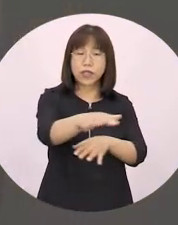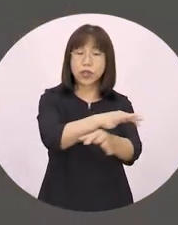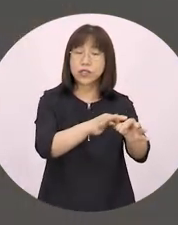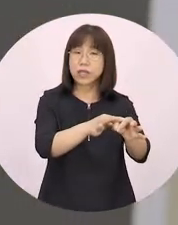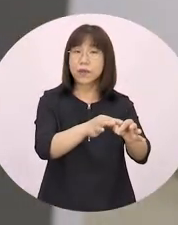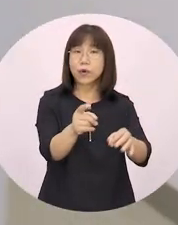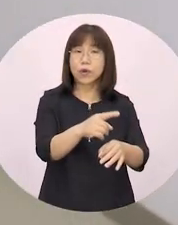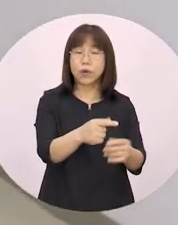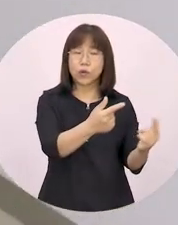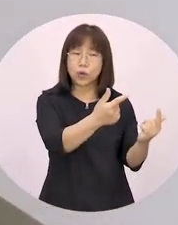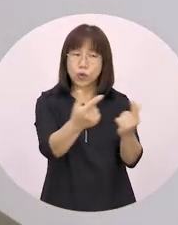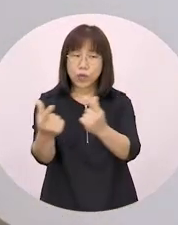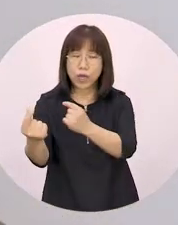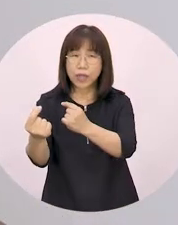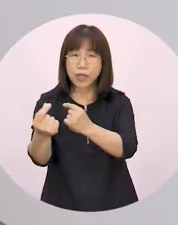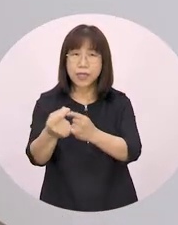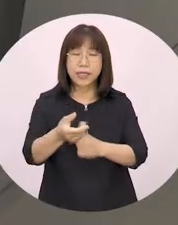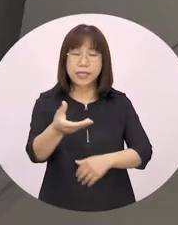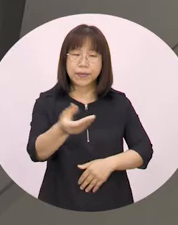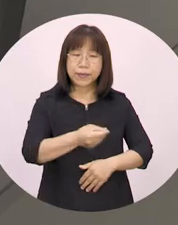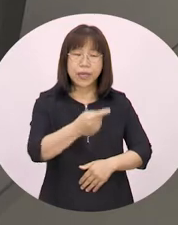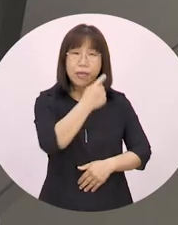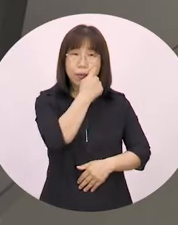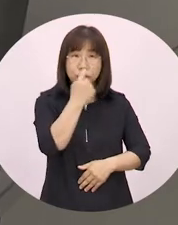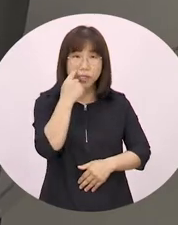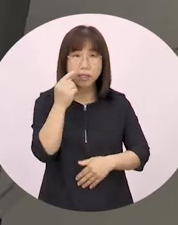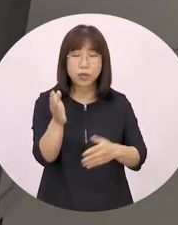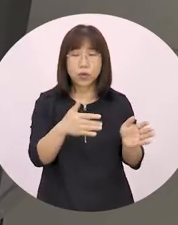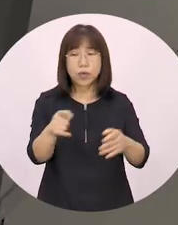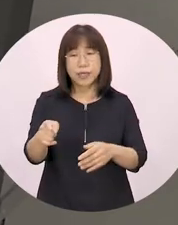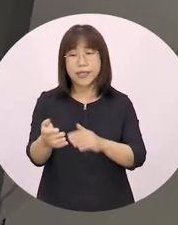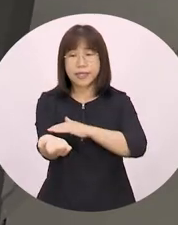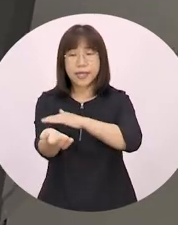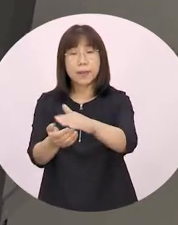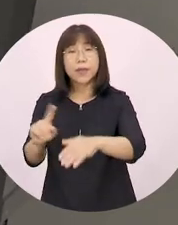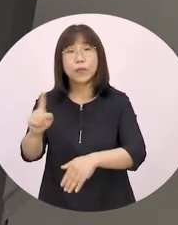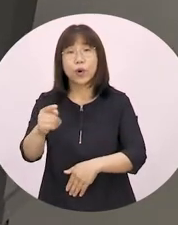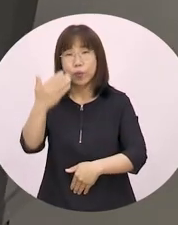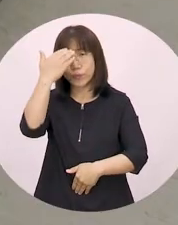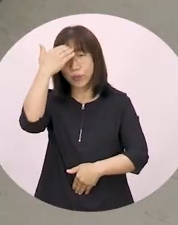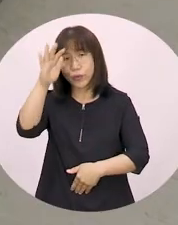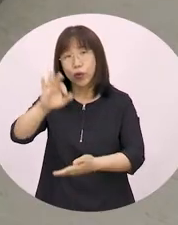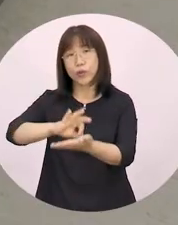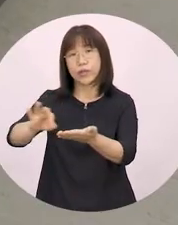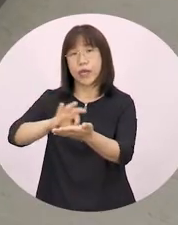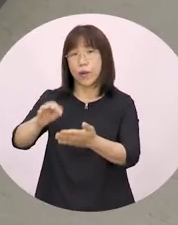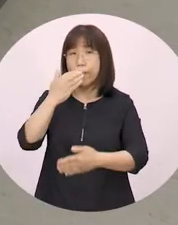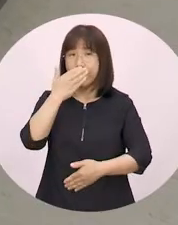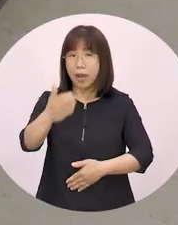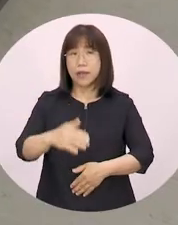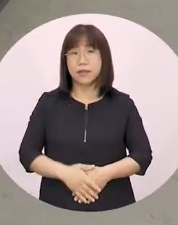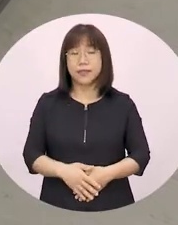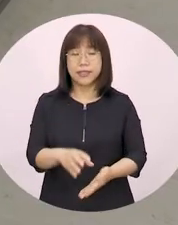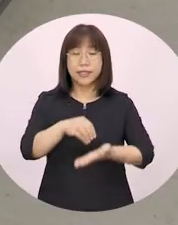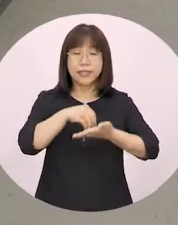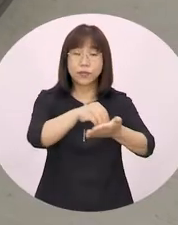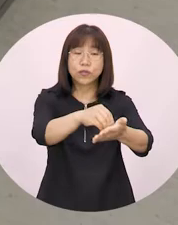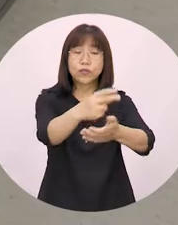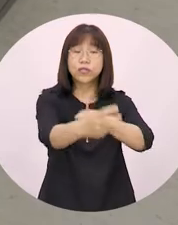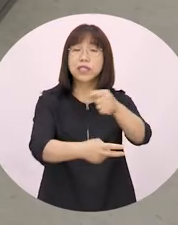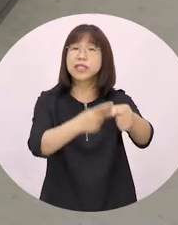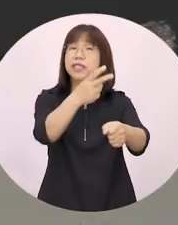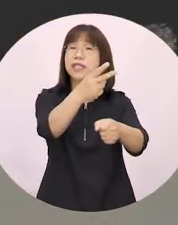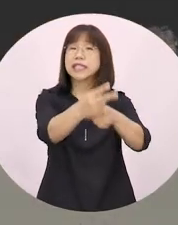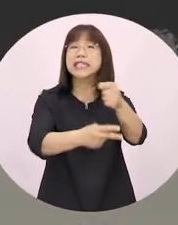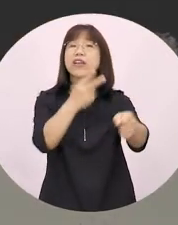임대료와 보증금을 예비 창업자는 무료로 사용할 수 있습니다 입주기간 은 사회적 경제 기업은 입주